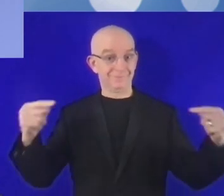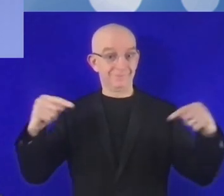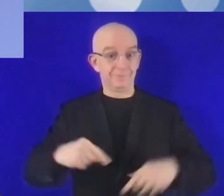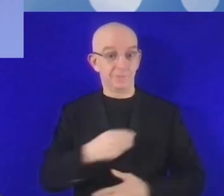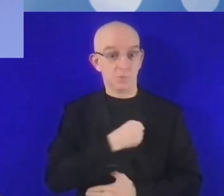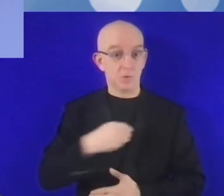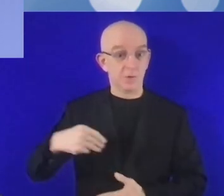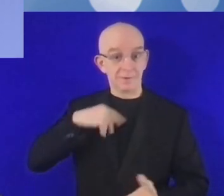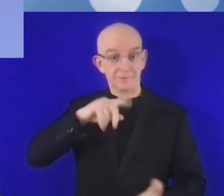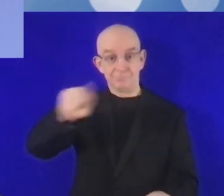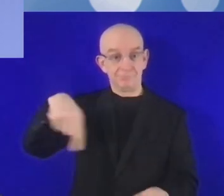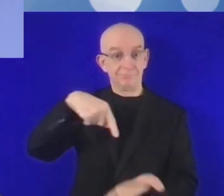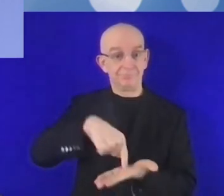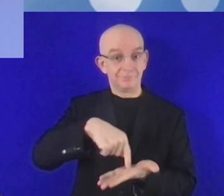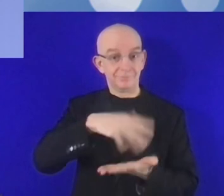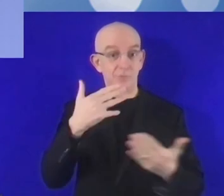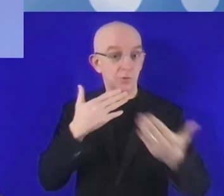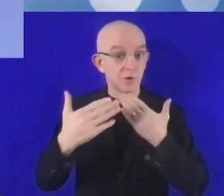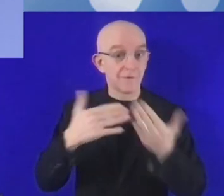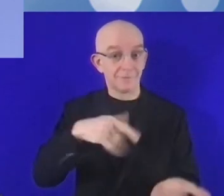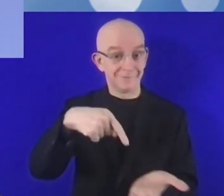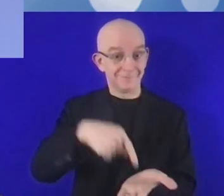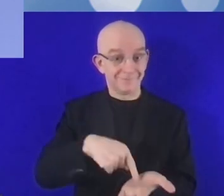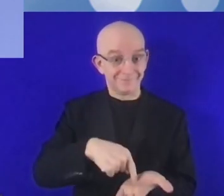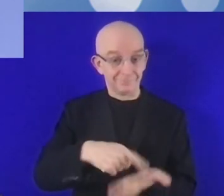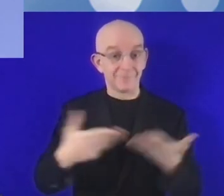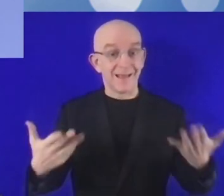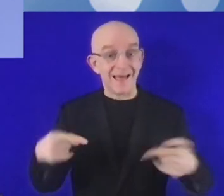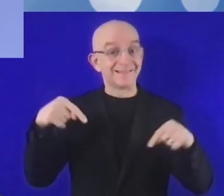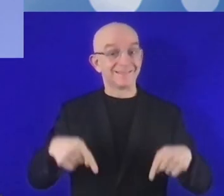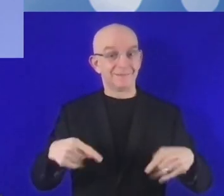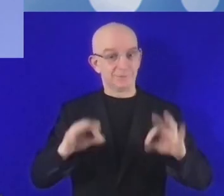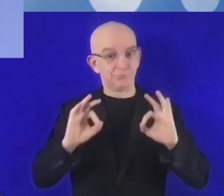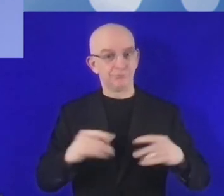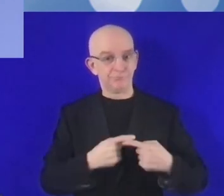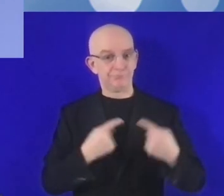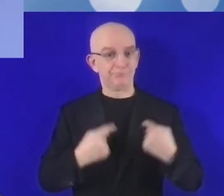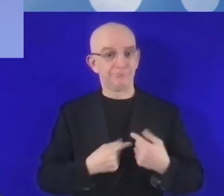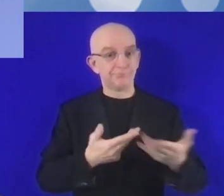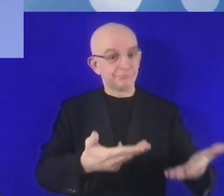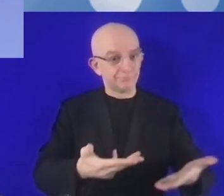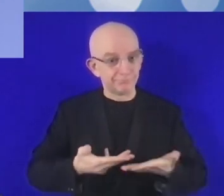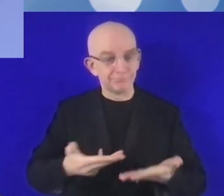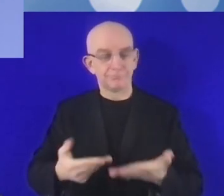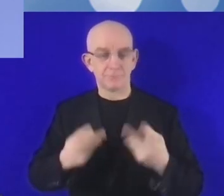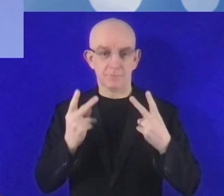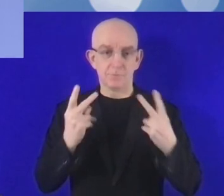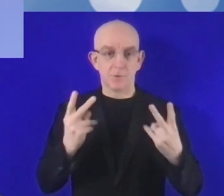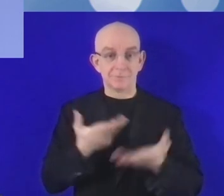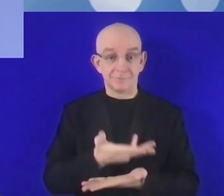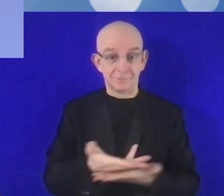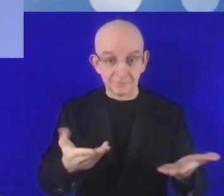天的这个会议是第一次在波兰举办，而且我以波兰国家的名义想